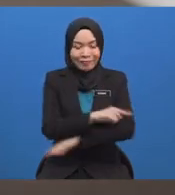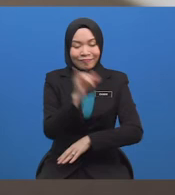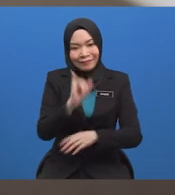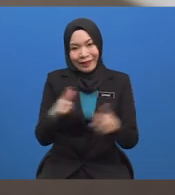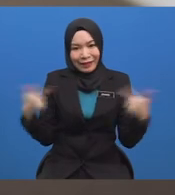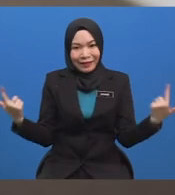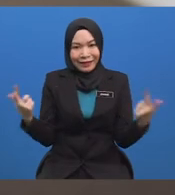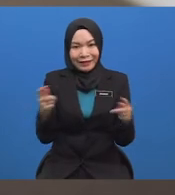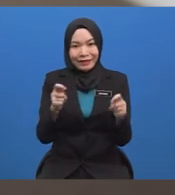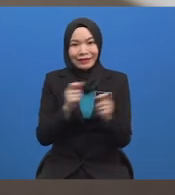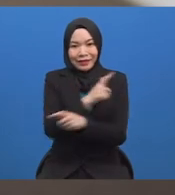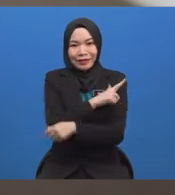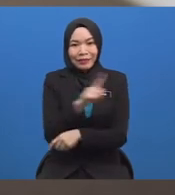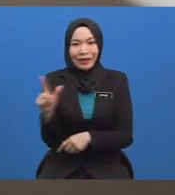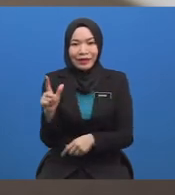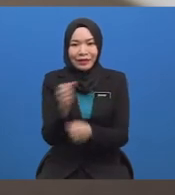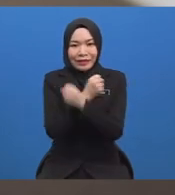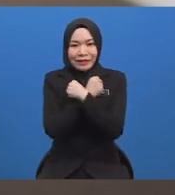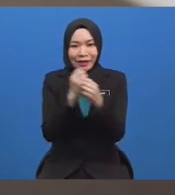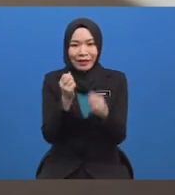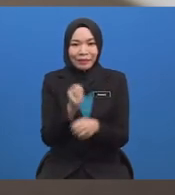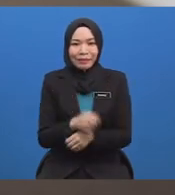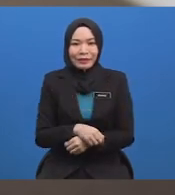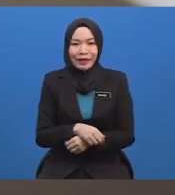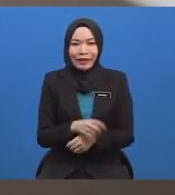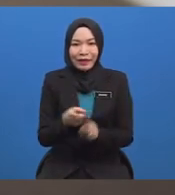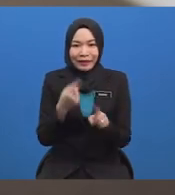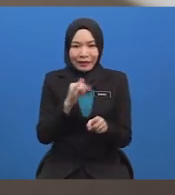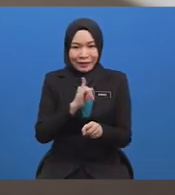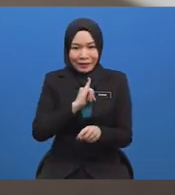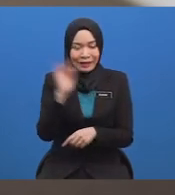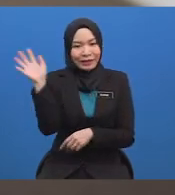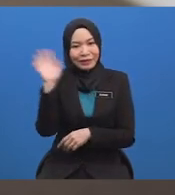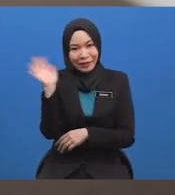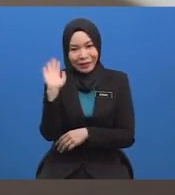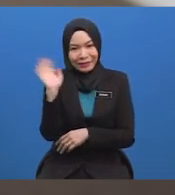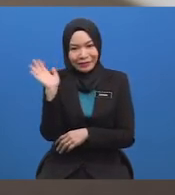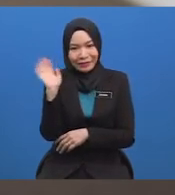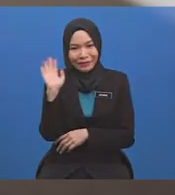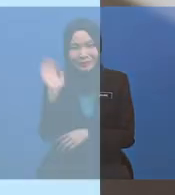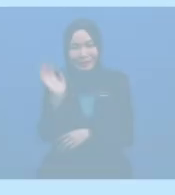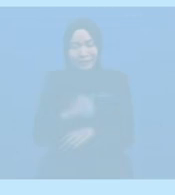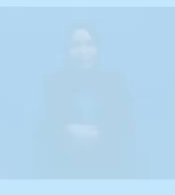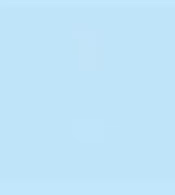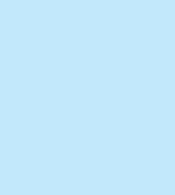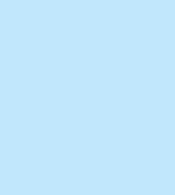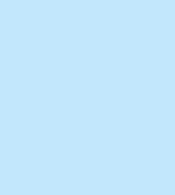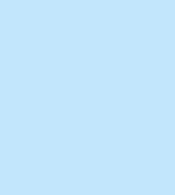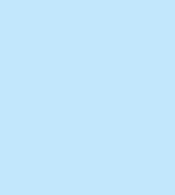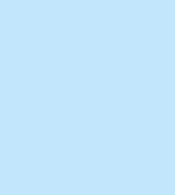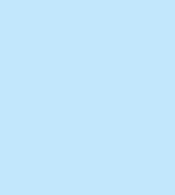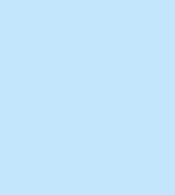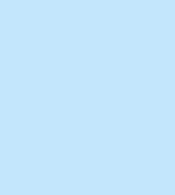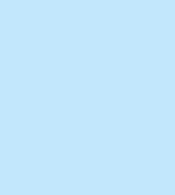Terimalah salam sayang dari saya cek gusan banget Bye nyuruh